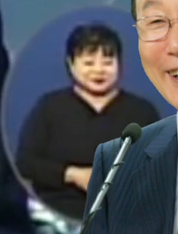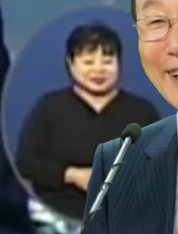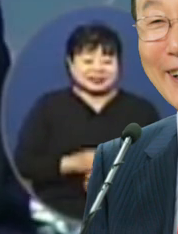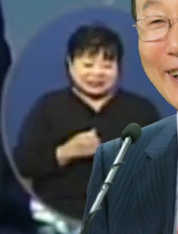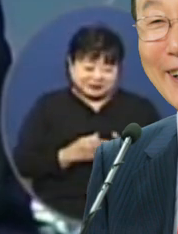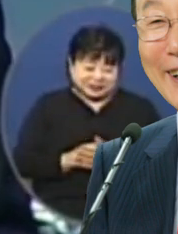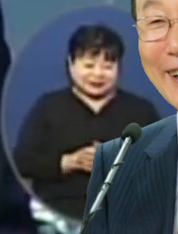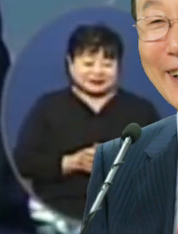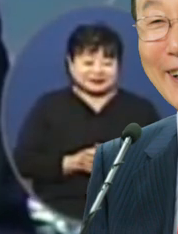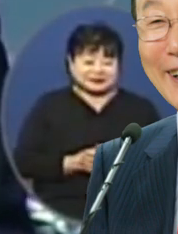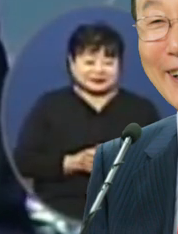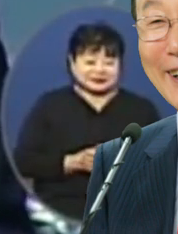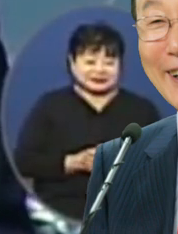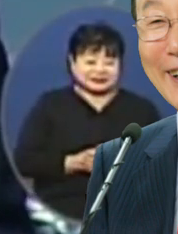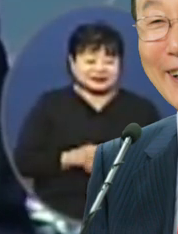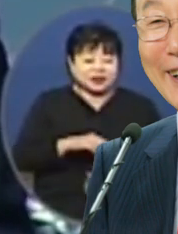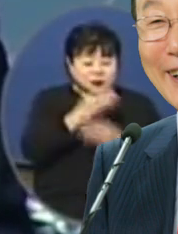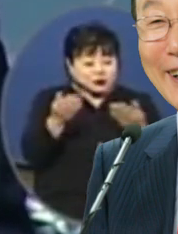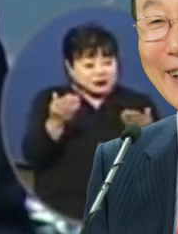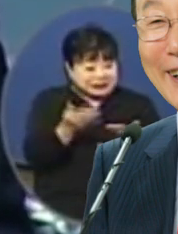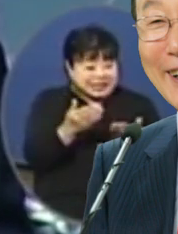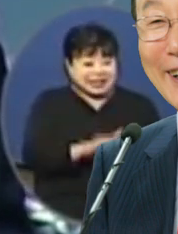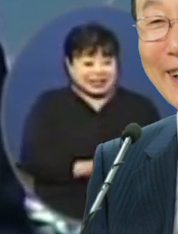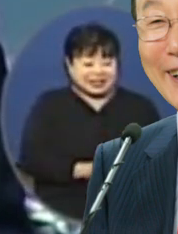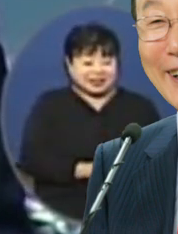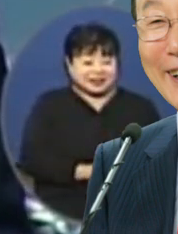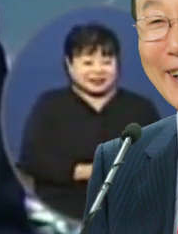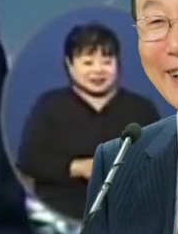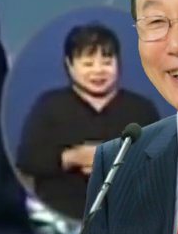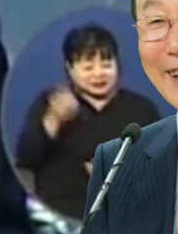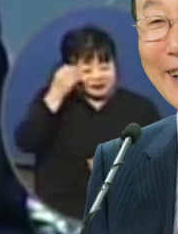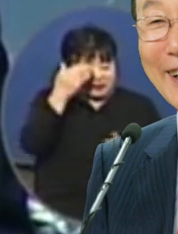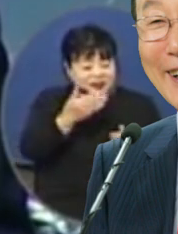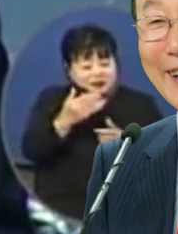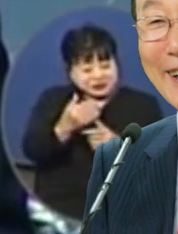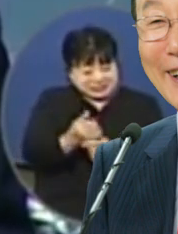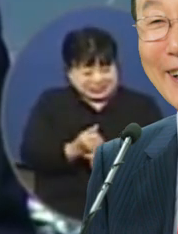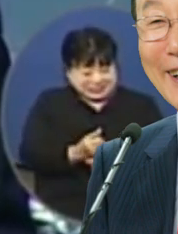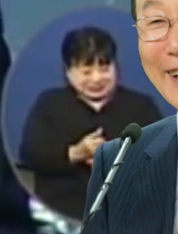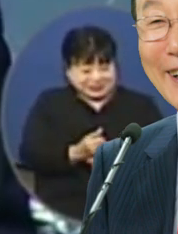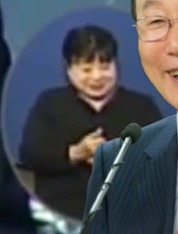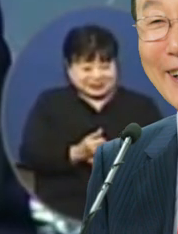그러므로 거의 모든 일에 우리는 성령을 의지해서